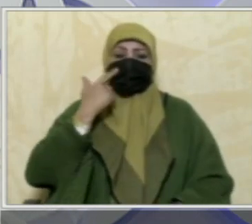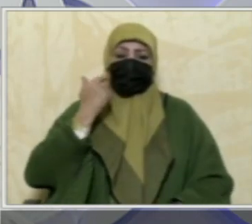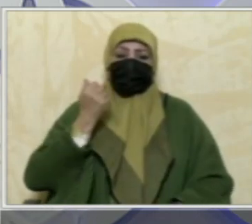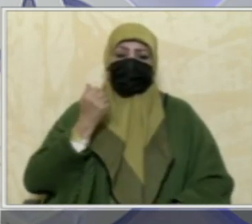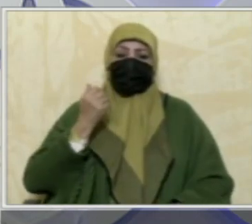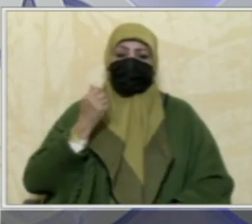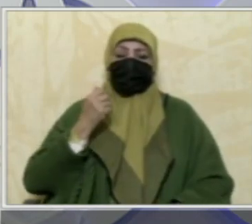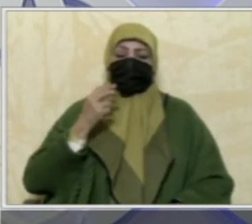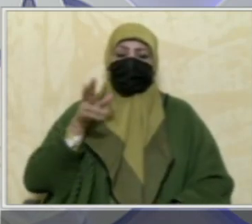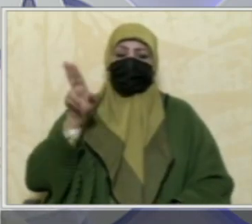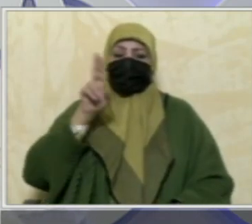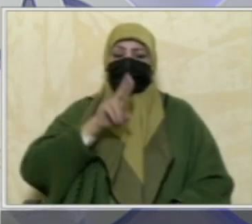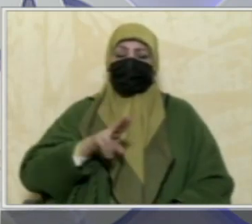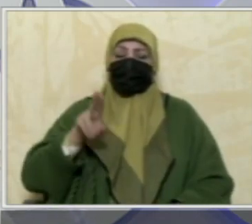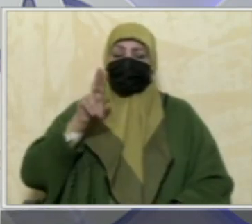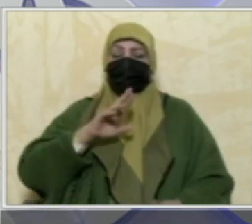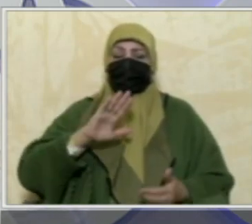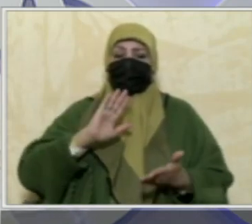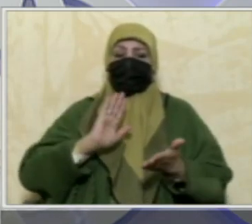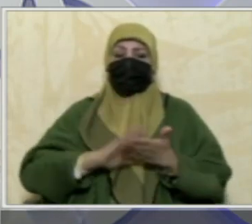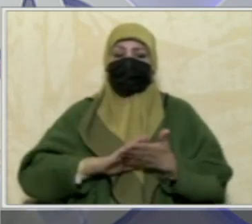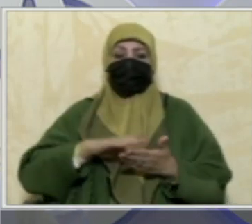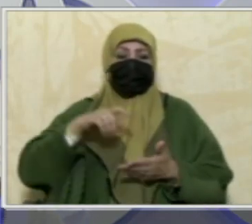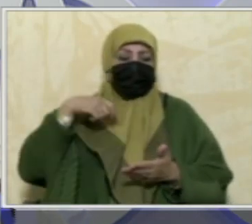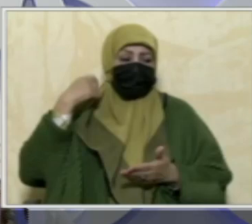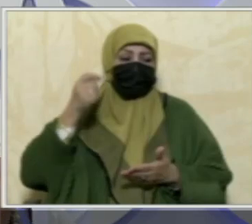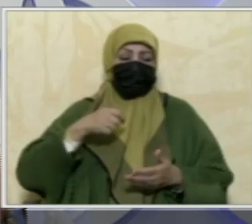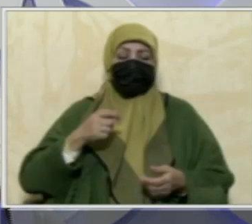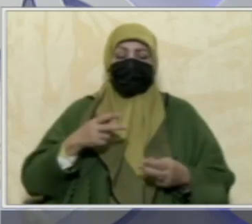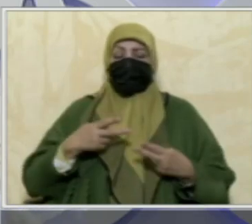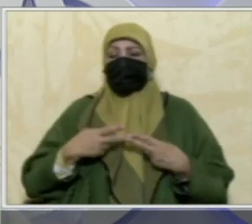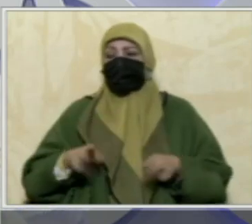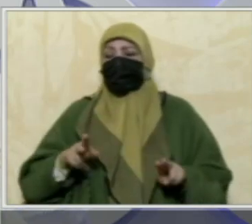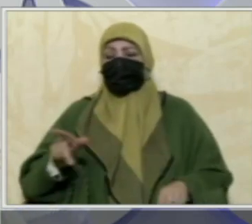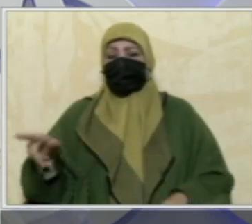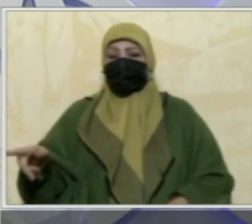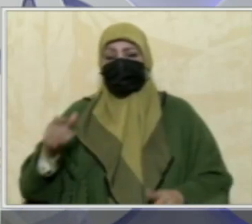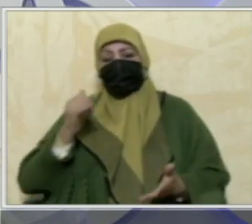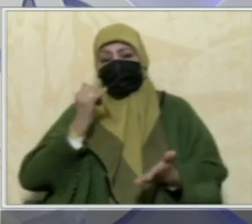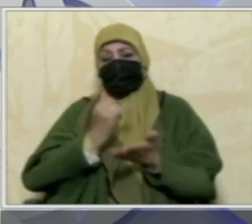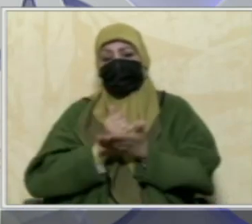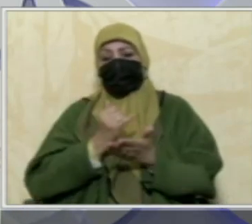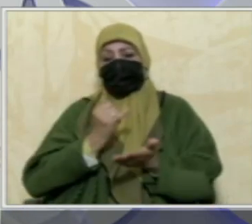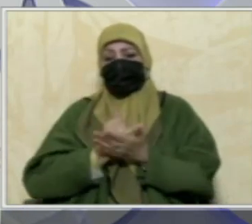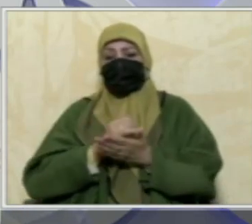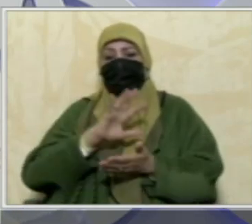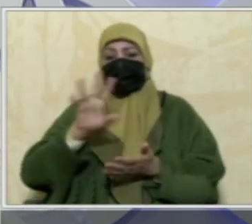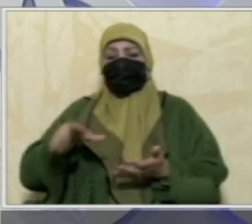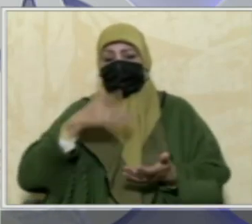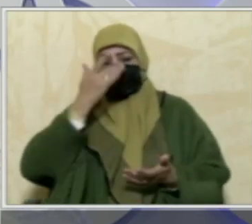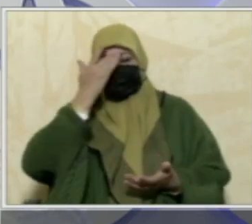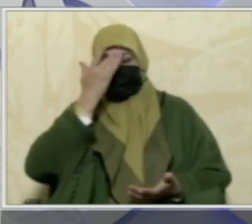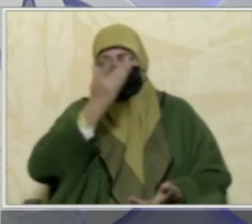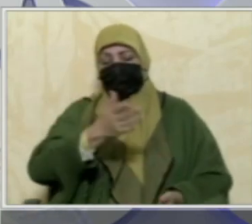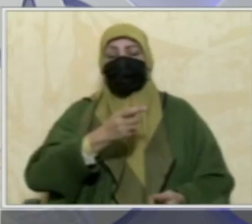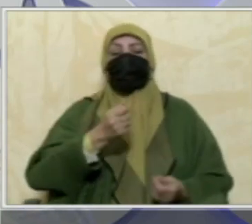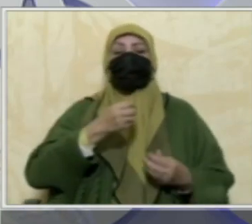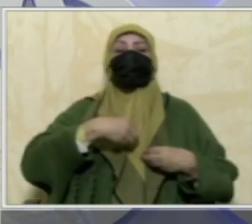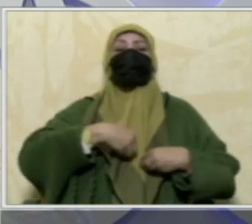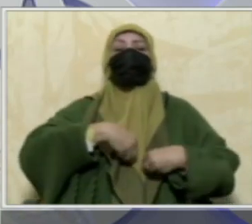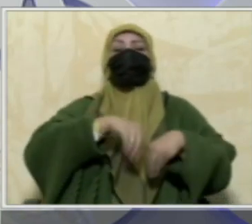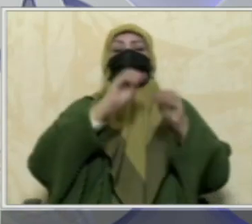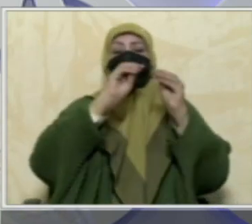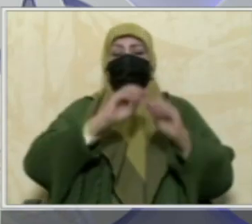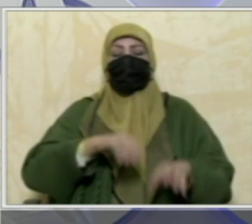الاضحيه كيف الحل نقولها الحل انك تهبي له الثمن قولي له خذ الفلوس هبه او ان